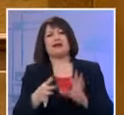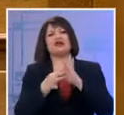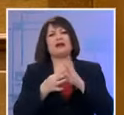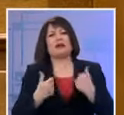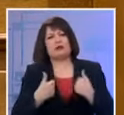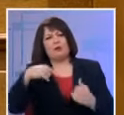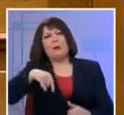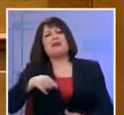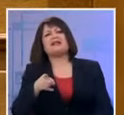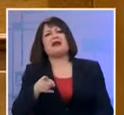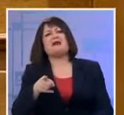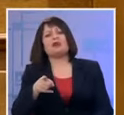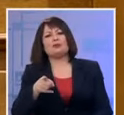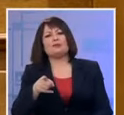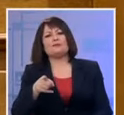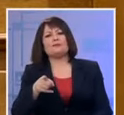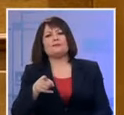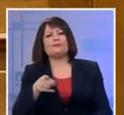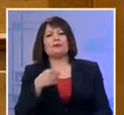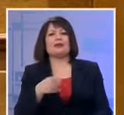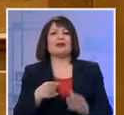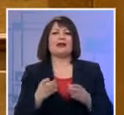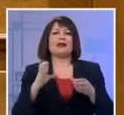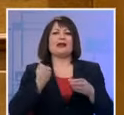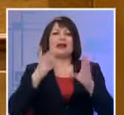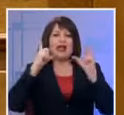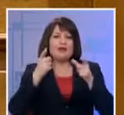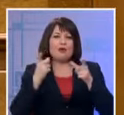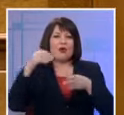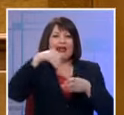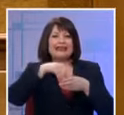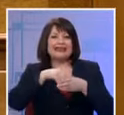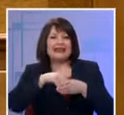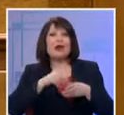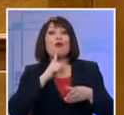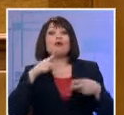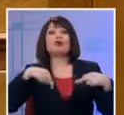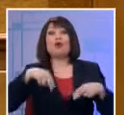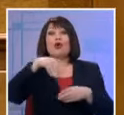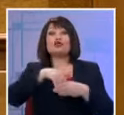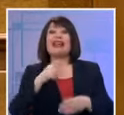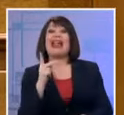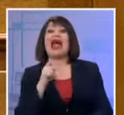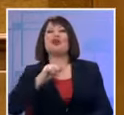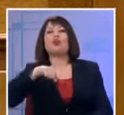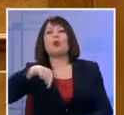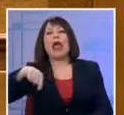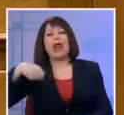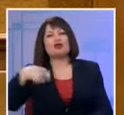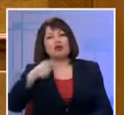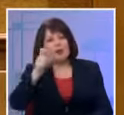χρειάζεται να κατασκευάσετε μέσα στη Νέα Δημοκρατία έναν κατρούγκαλο. Δεν θα το βρείτε, κύριε Τσίπρα, στη Νέα Δημοκρατία τον